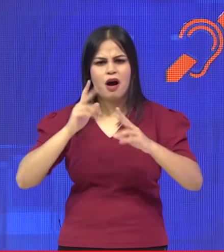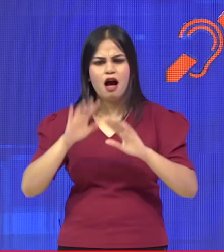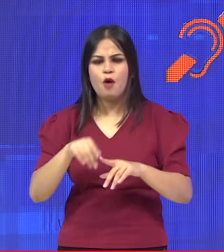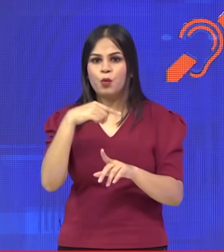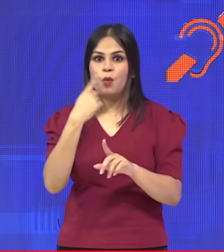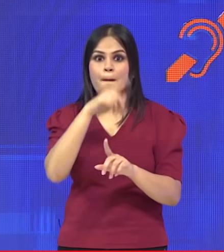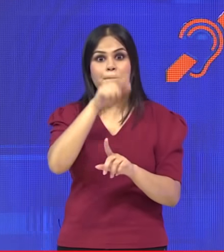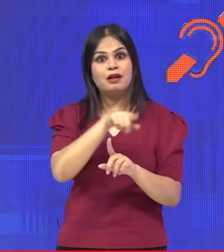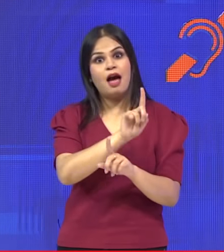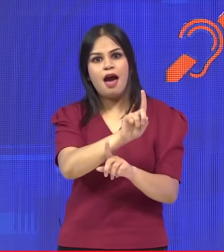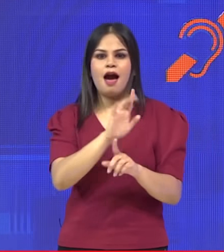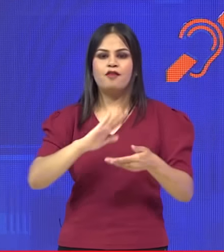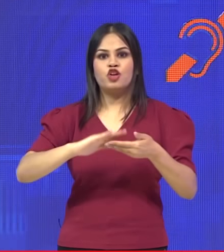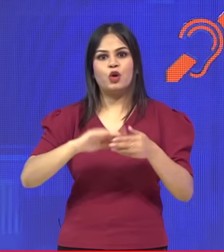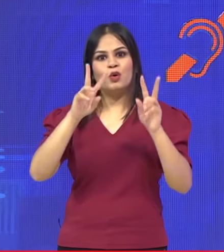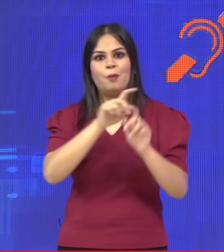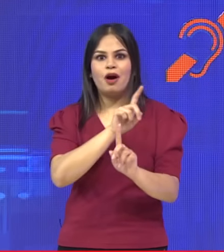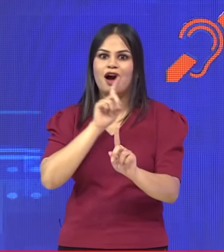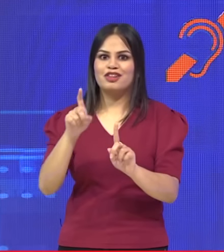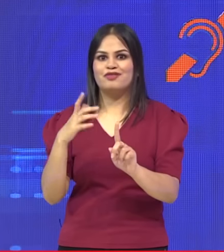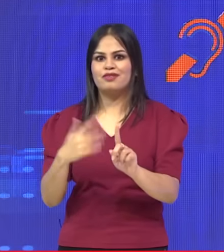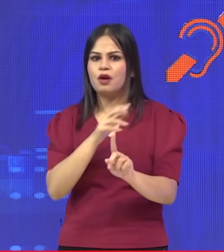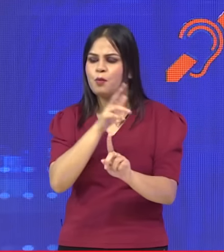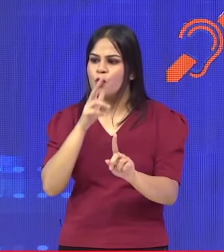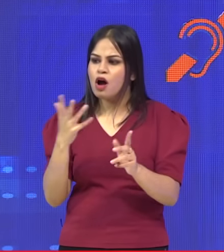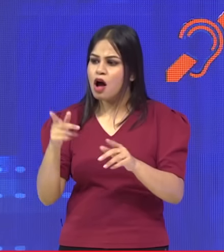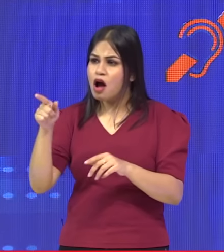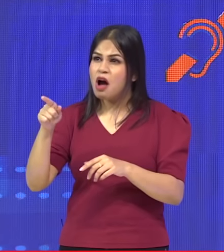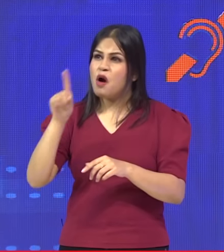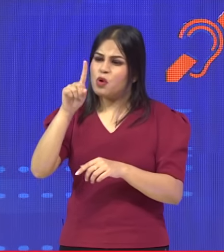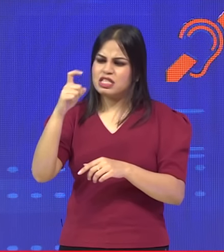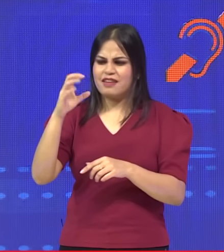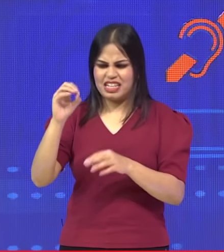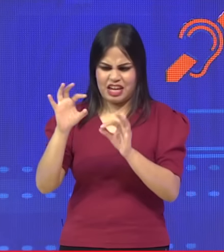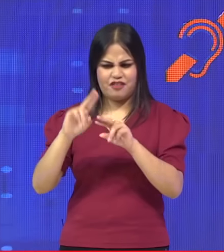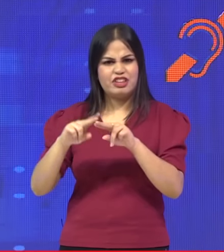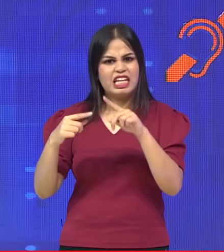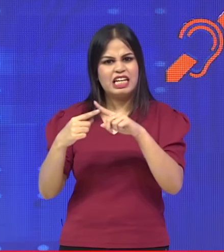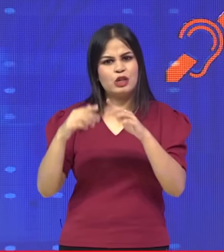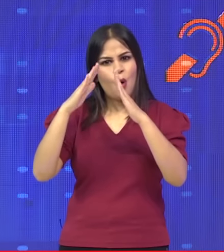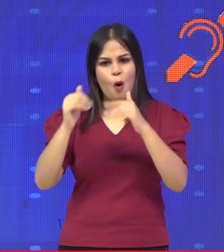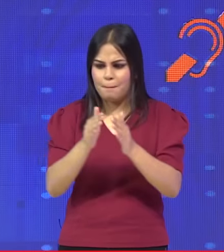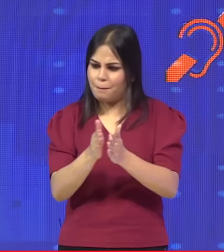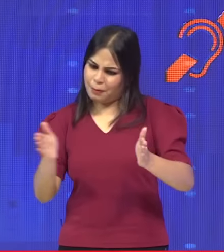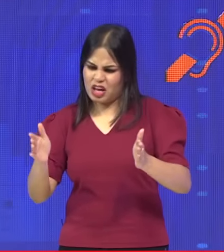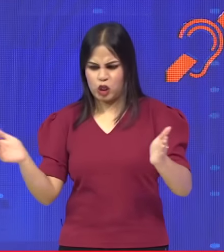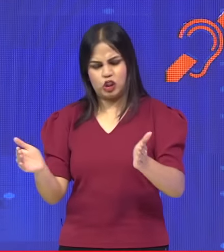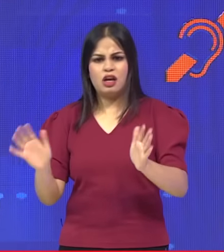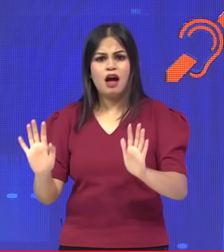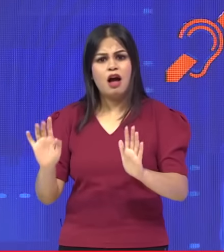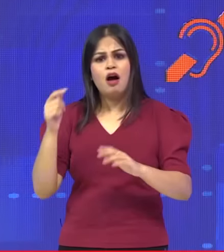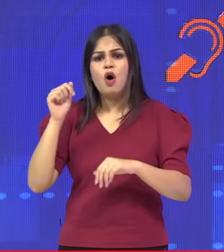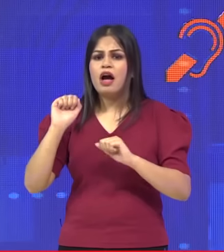ने बड़ा इंटरेस्टिंग सवाल पूछा उन्होंने कहा की वो रहते 170 फिट के घर में अगर शादी की तो बहू को रखेंगे